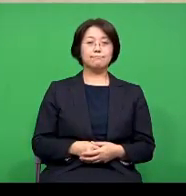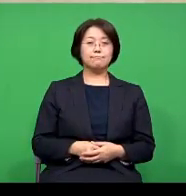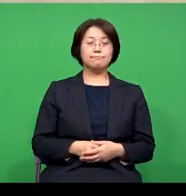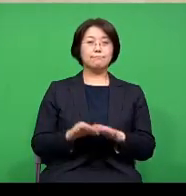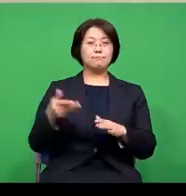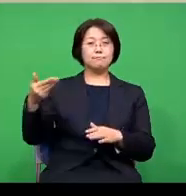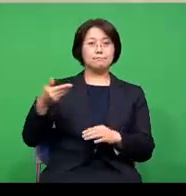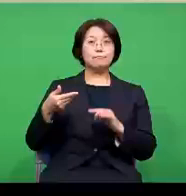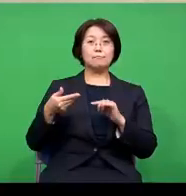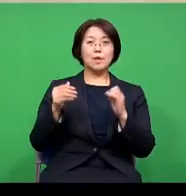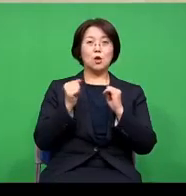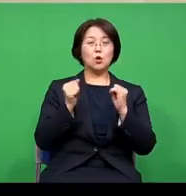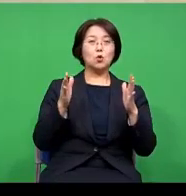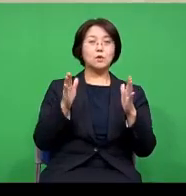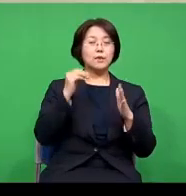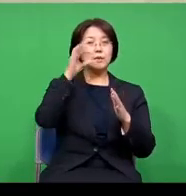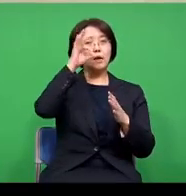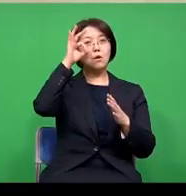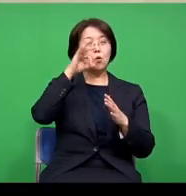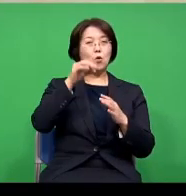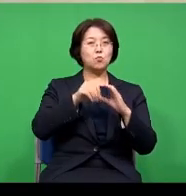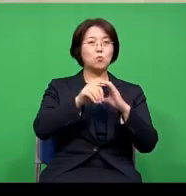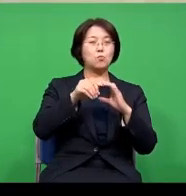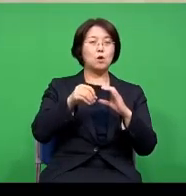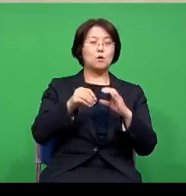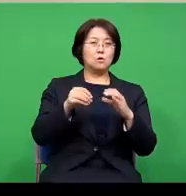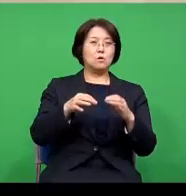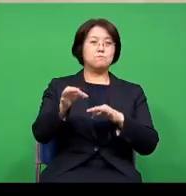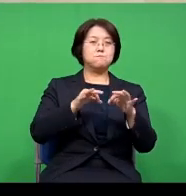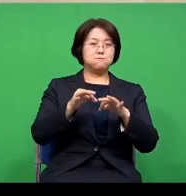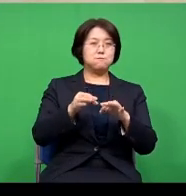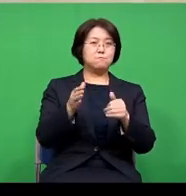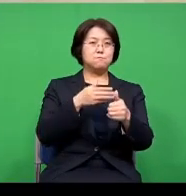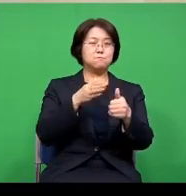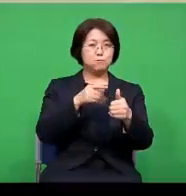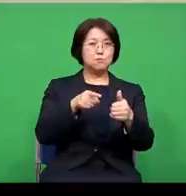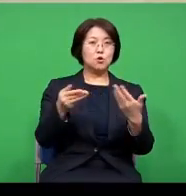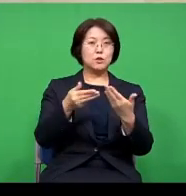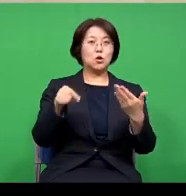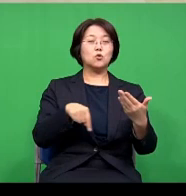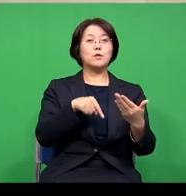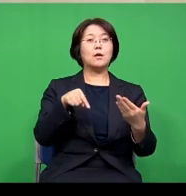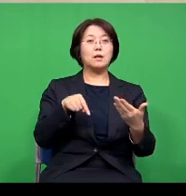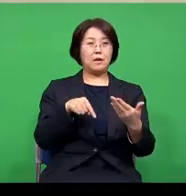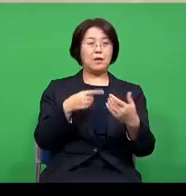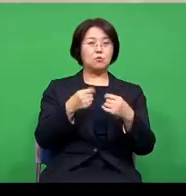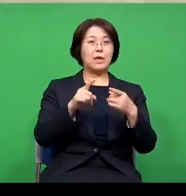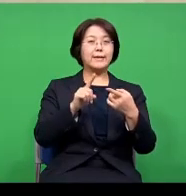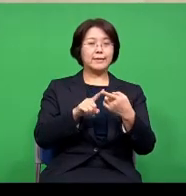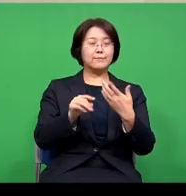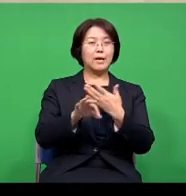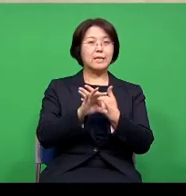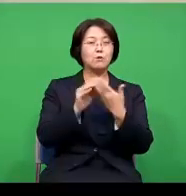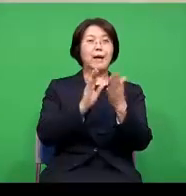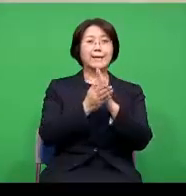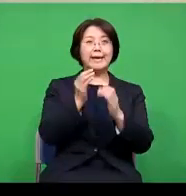まあ、おっしゃるのは、この冬季観光プロモーション事業の中で、具体的にどんな、例えば、